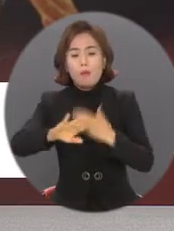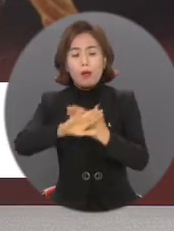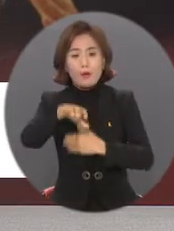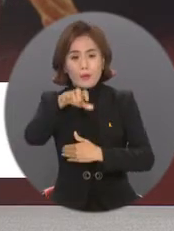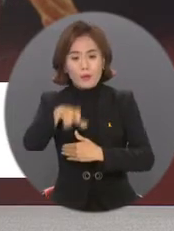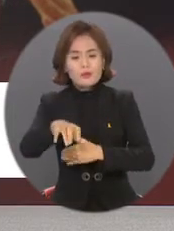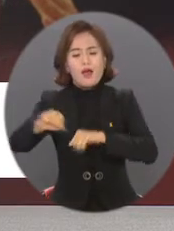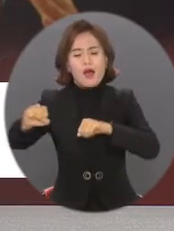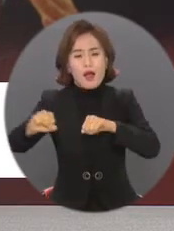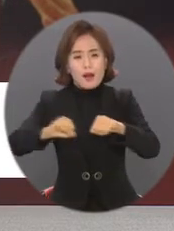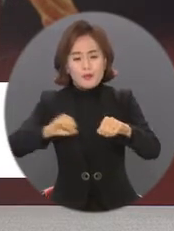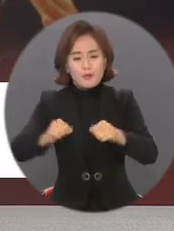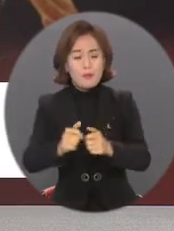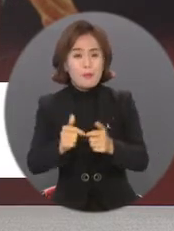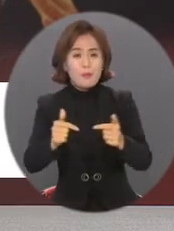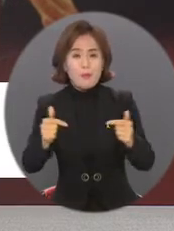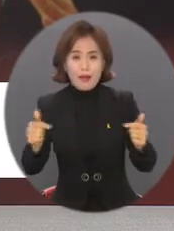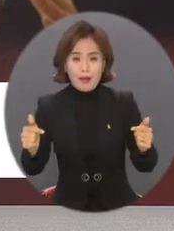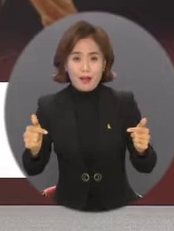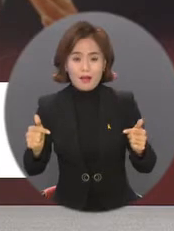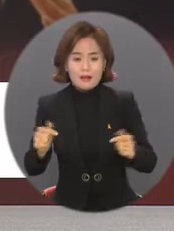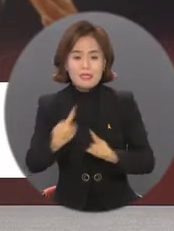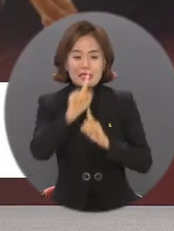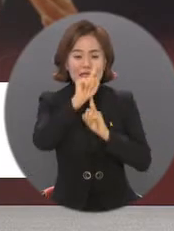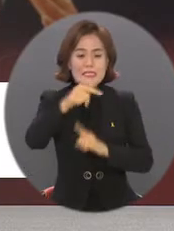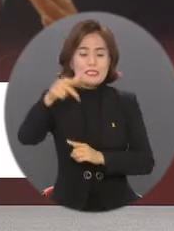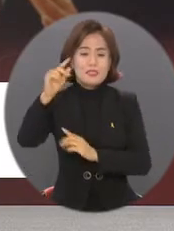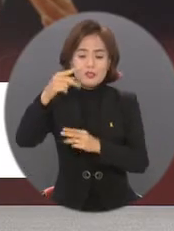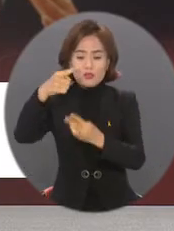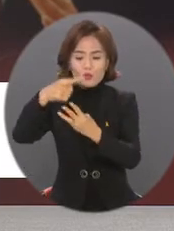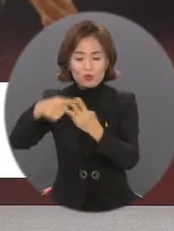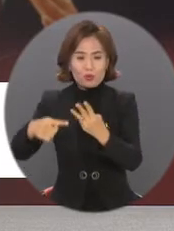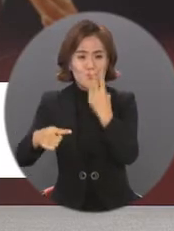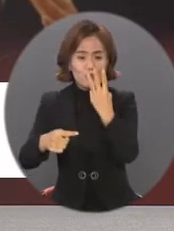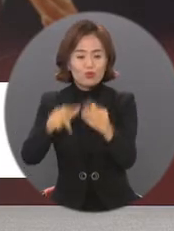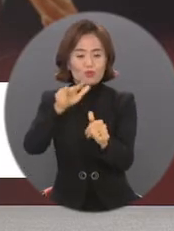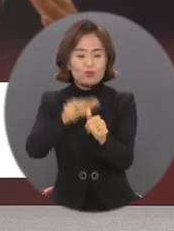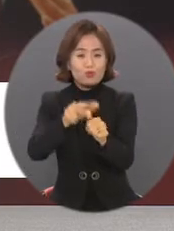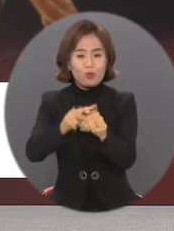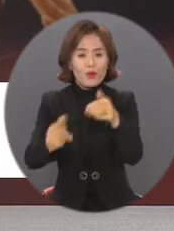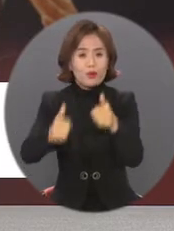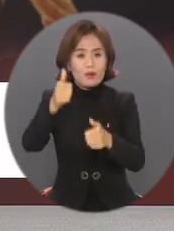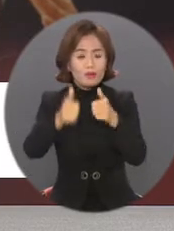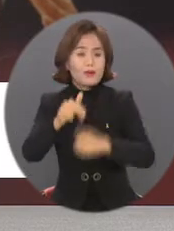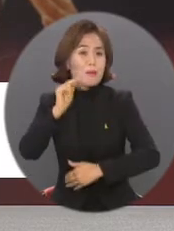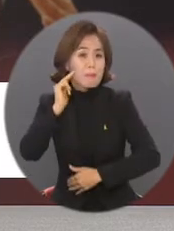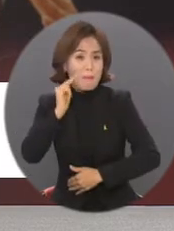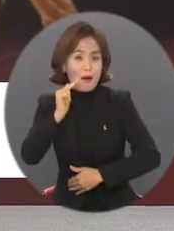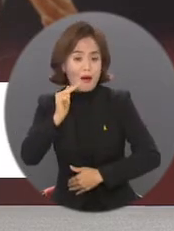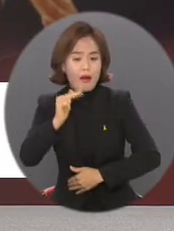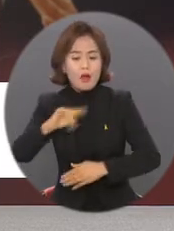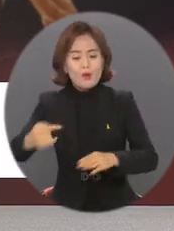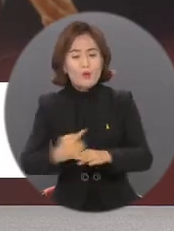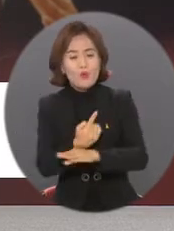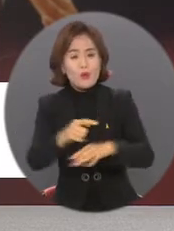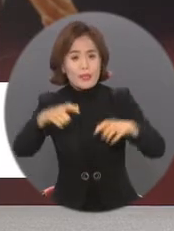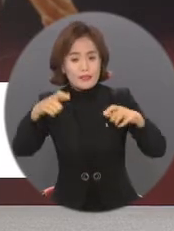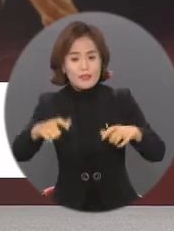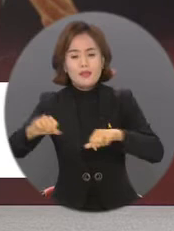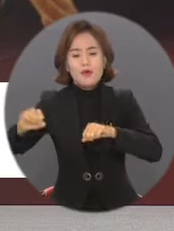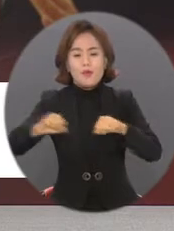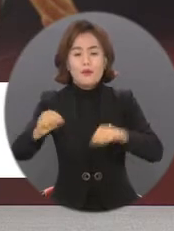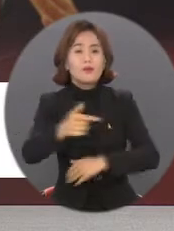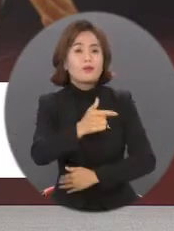움직임이 활발해지고 있습니다 이재명 윤석열 부 후보 의 대결이 치열해 질수록 재 3지대 영향력은 커질